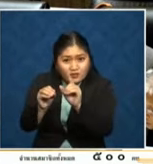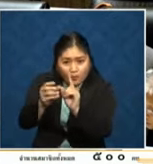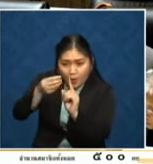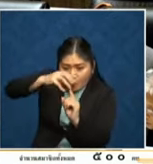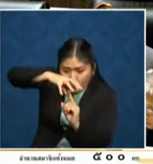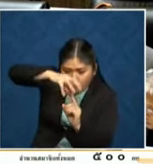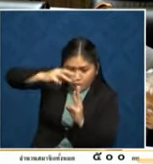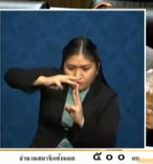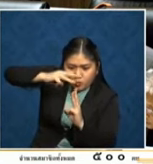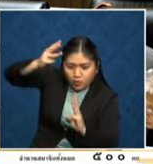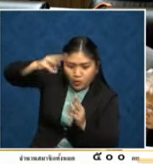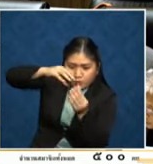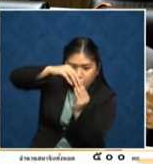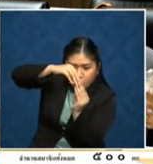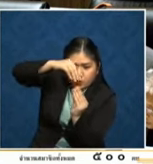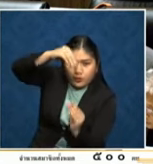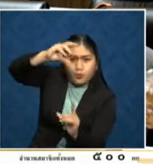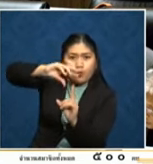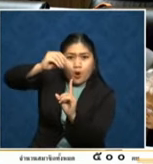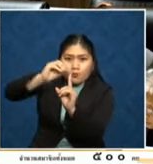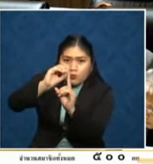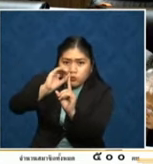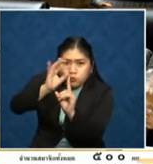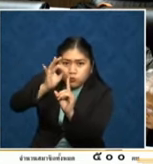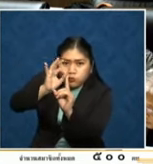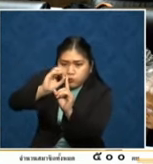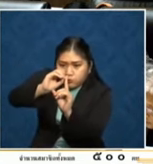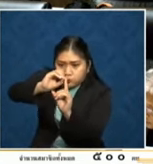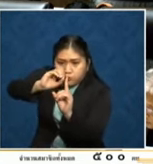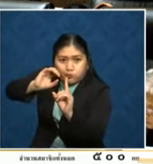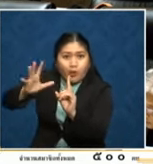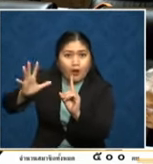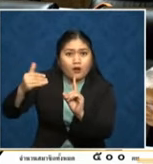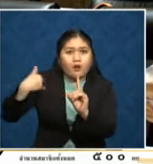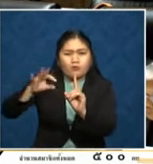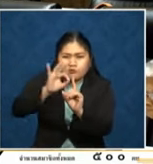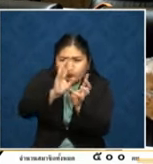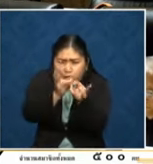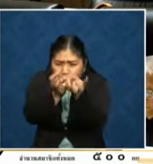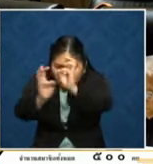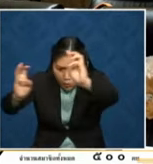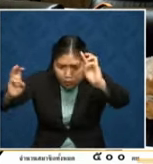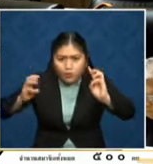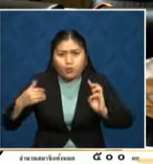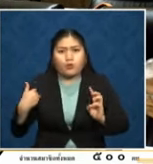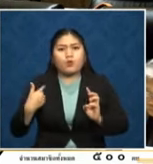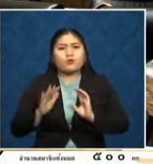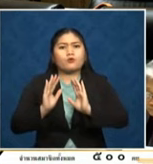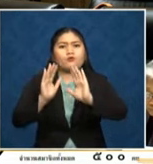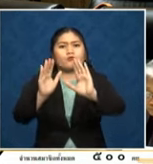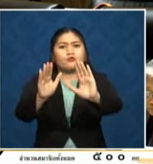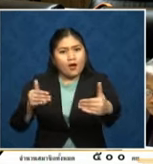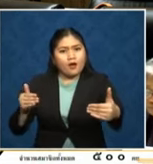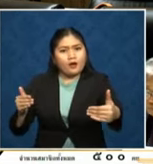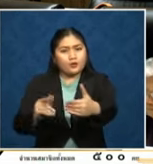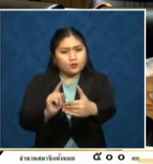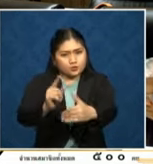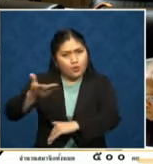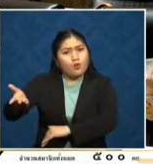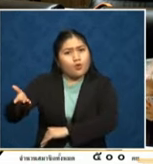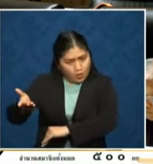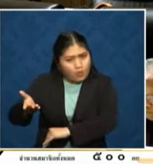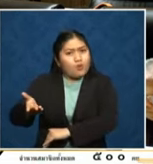กละอองเกสรแล้วครับจึงขอเรียนท่านประธานไปยังนายกรัฐมนตรีและรัฐมนตรีว่าการกระทรวงมหาดไทยเตรีย